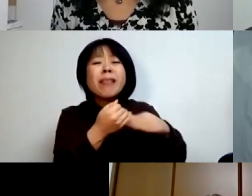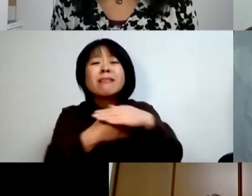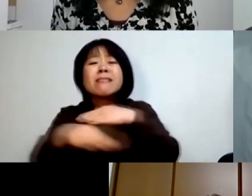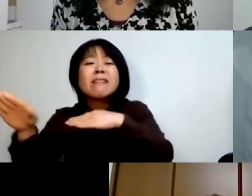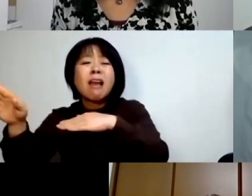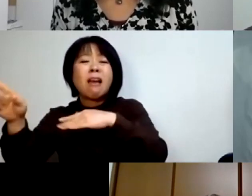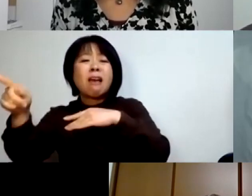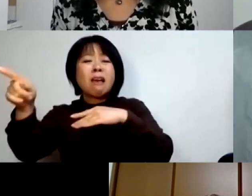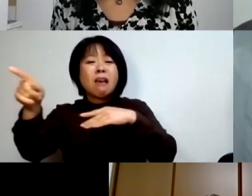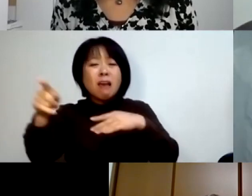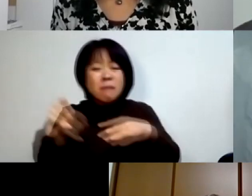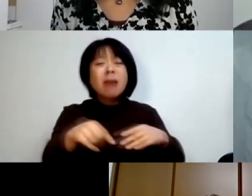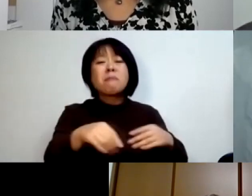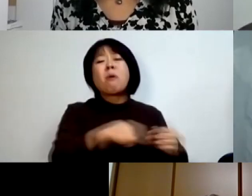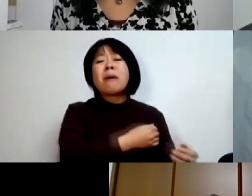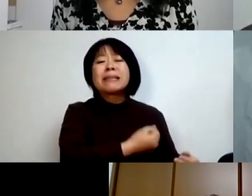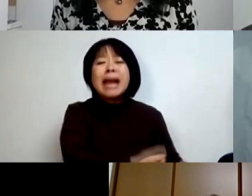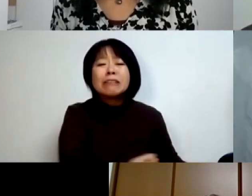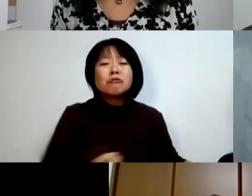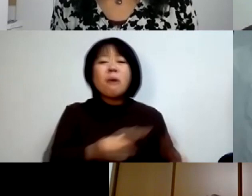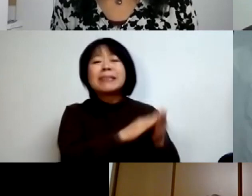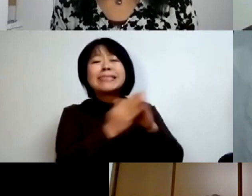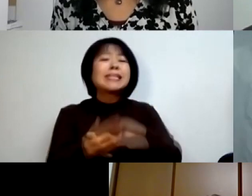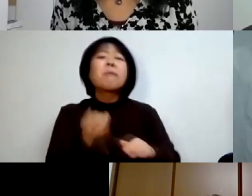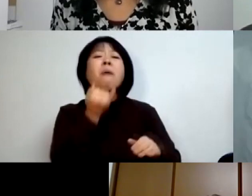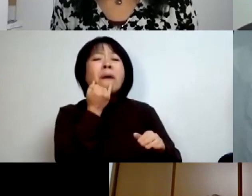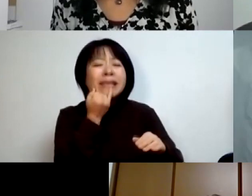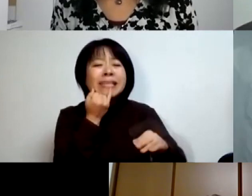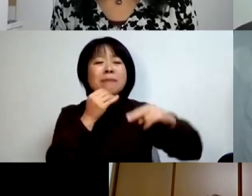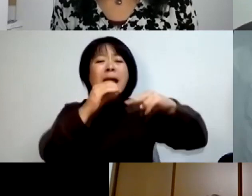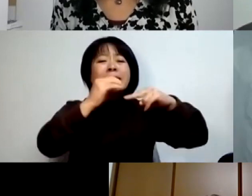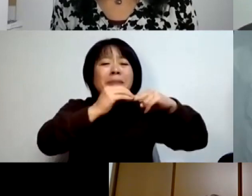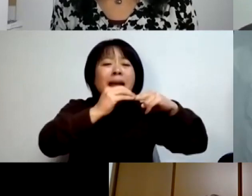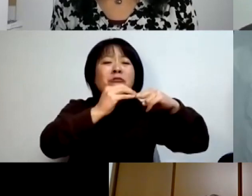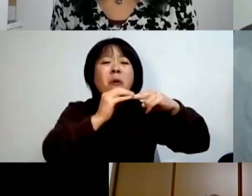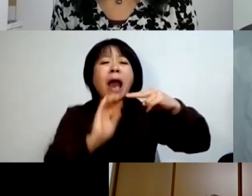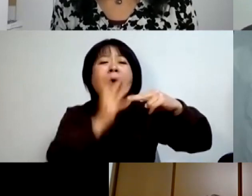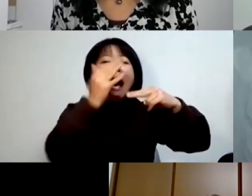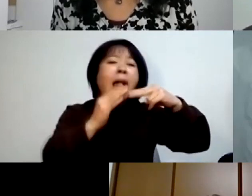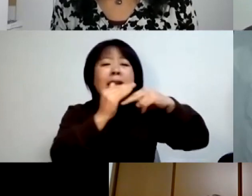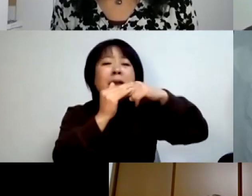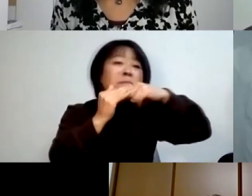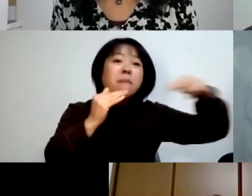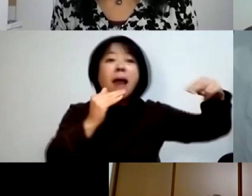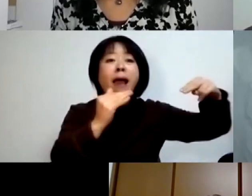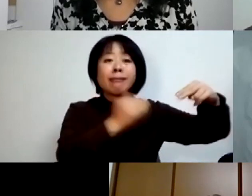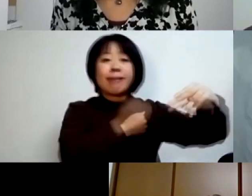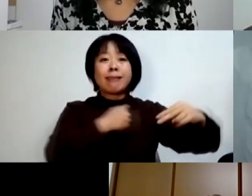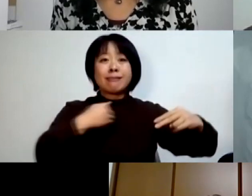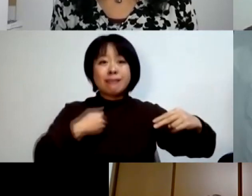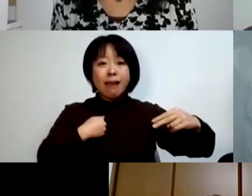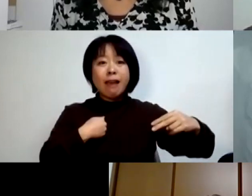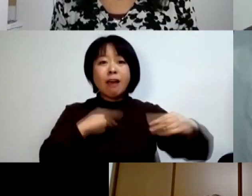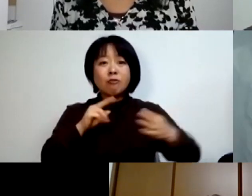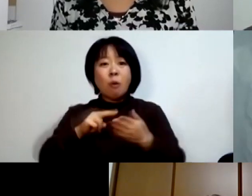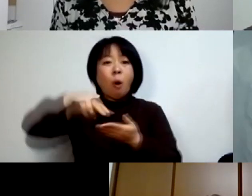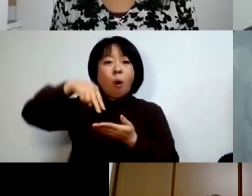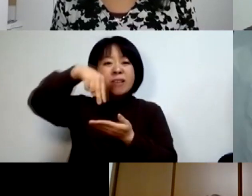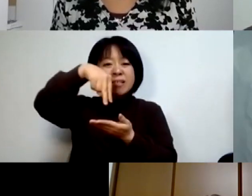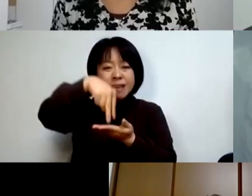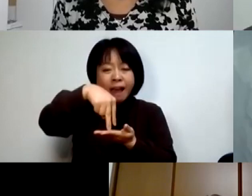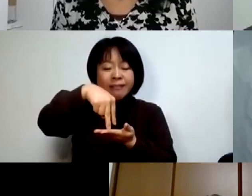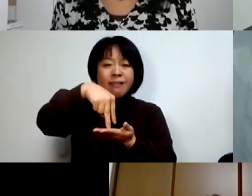と思ったんやけどな、足を押さえとった針が焼け落ちて、それで動けるようになったんや。